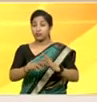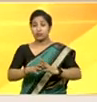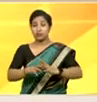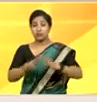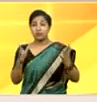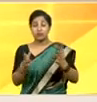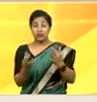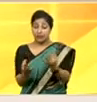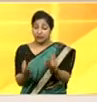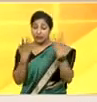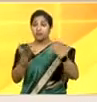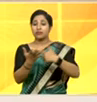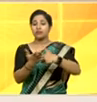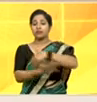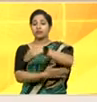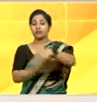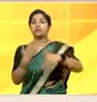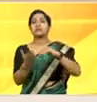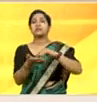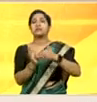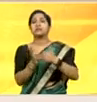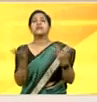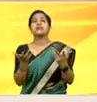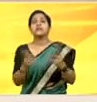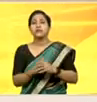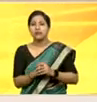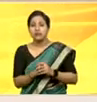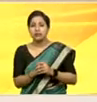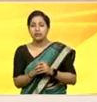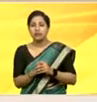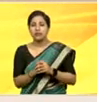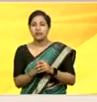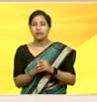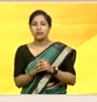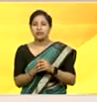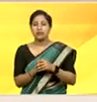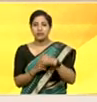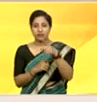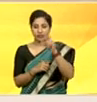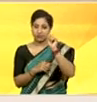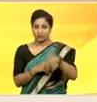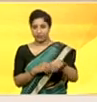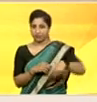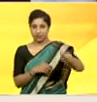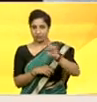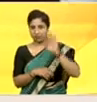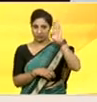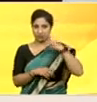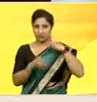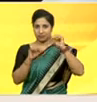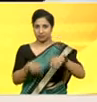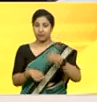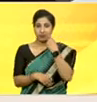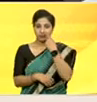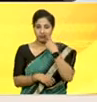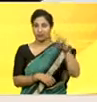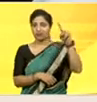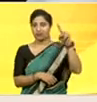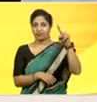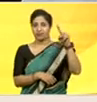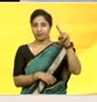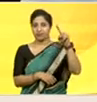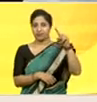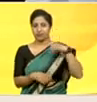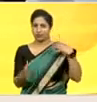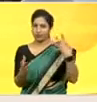सबसे अनमोल रिश्ता कौन सा होता है, तो आप जरूर कहेंगे माँ।